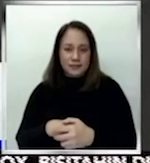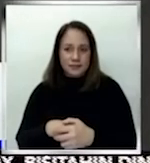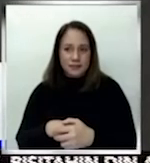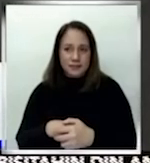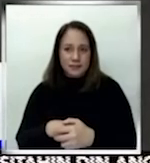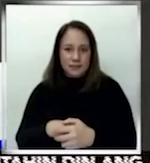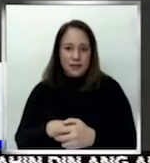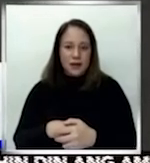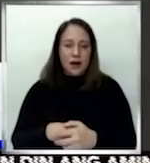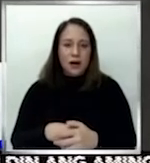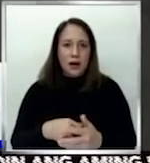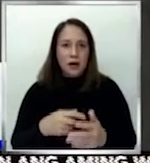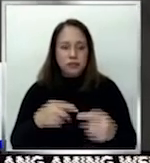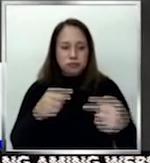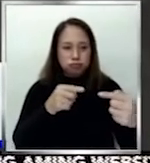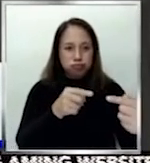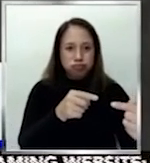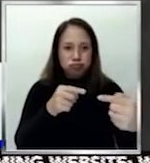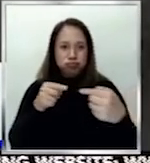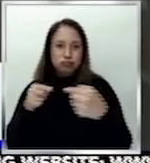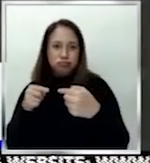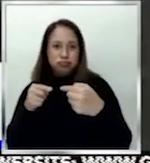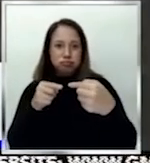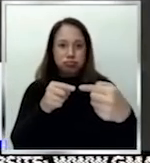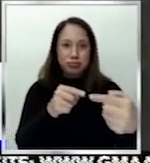Urong-sulong ang labanan na magkaaway na pangkat.